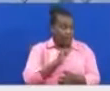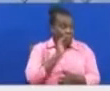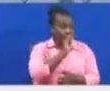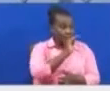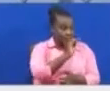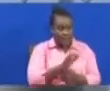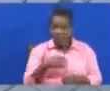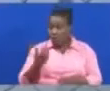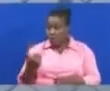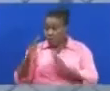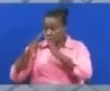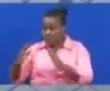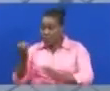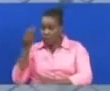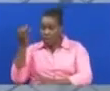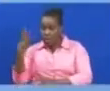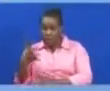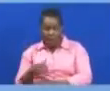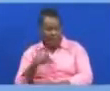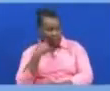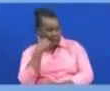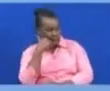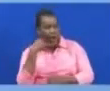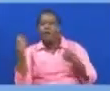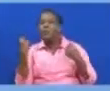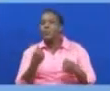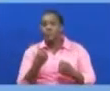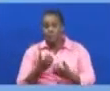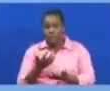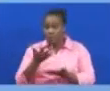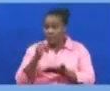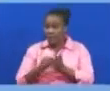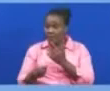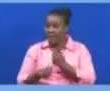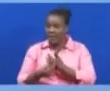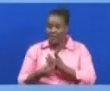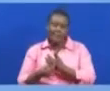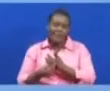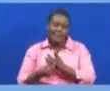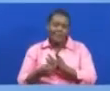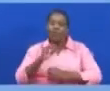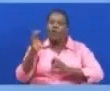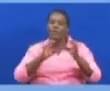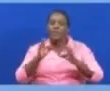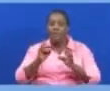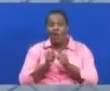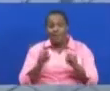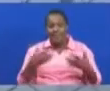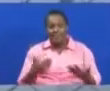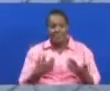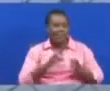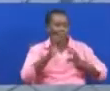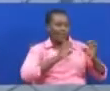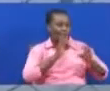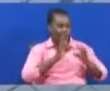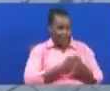tunashindwa kupata huduma kwa wakati. Kutoka hapa hadi wale mjini ni mbali. Saizi tunapata mawasiliano, hata mtoto akiumwa unampigia